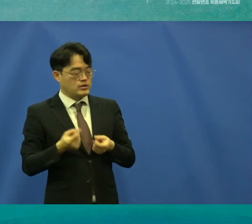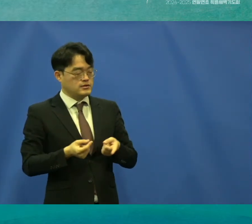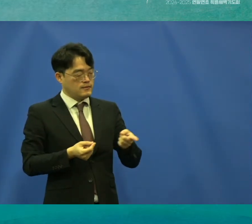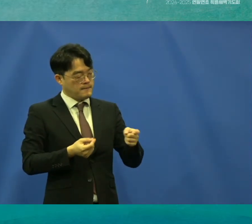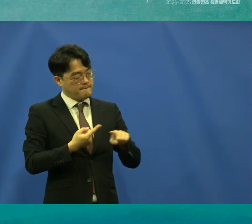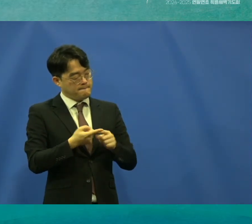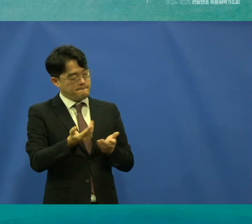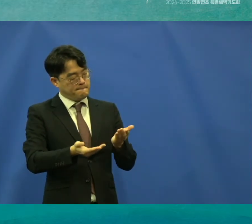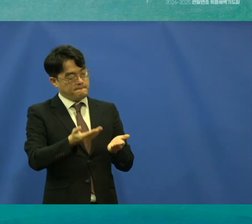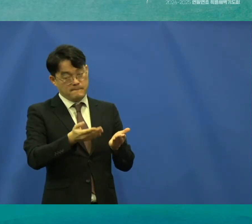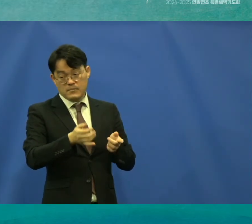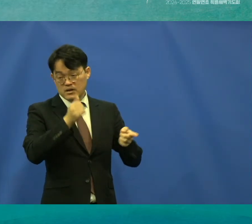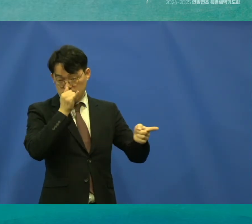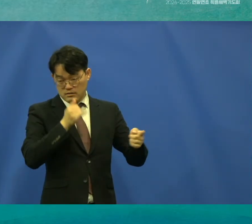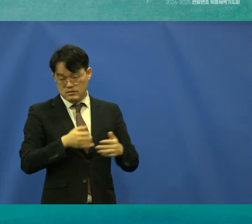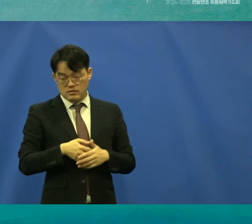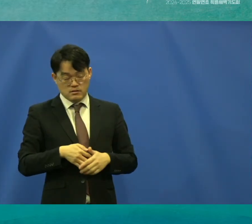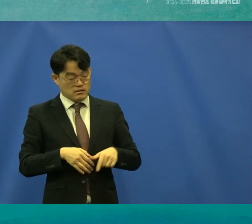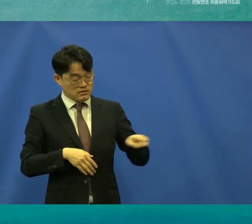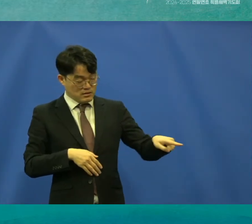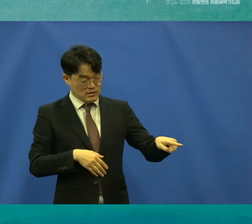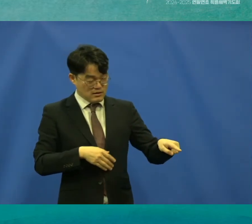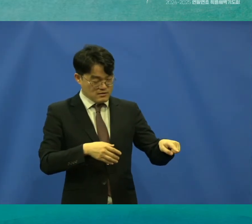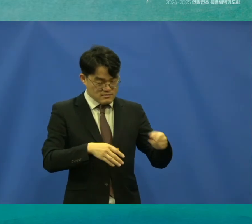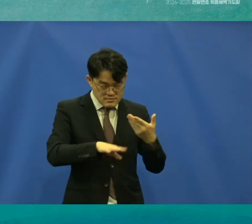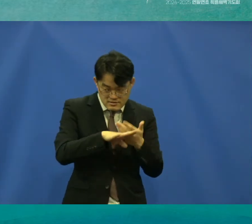일을 행함이니라.